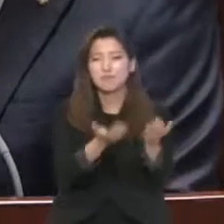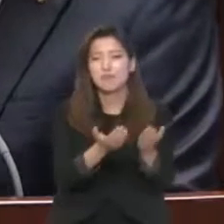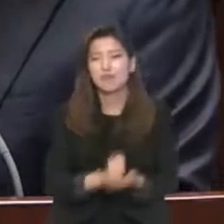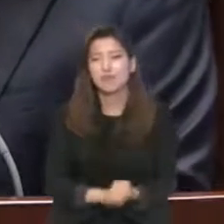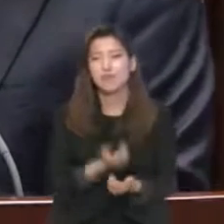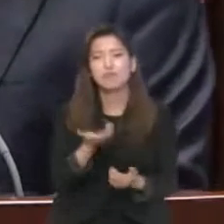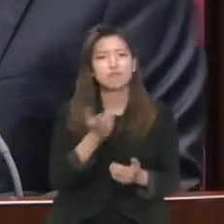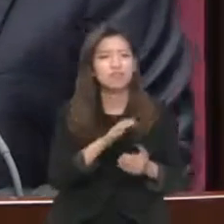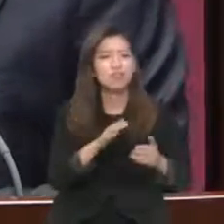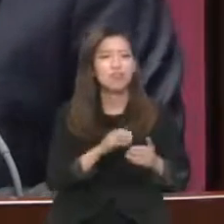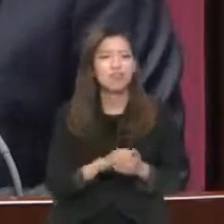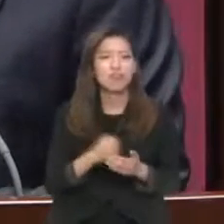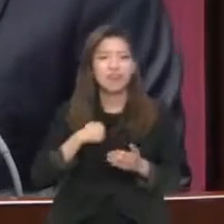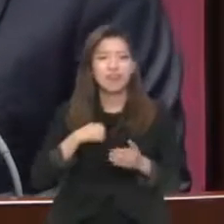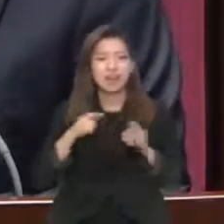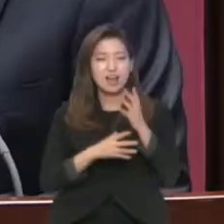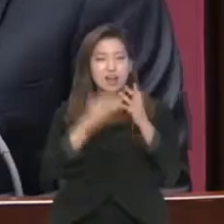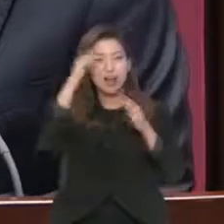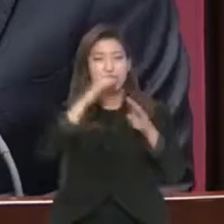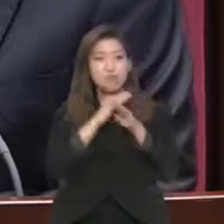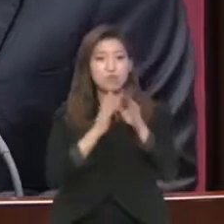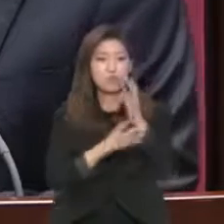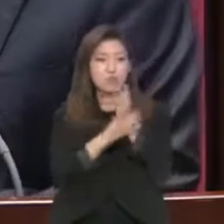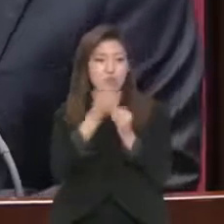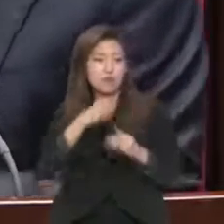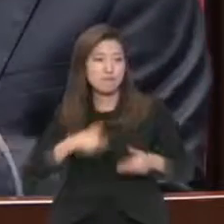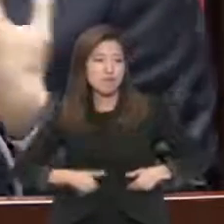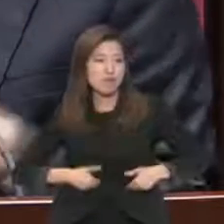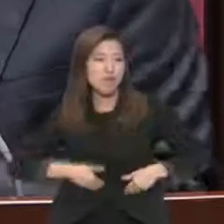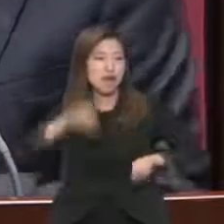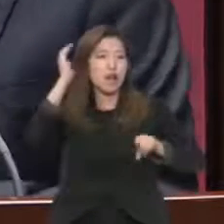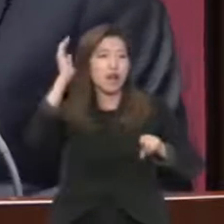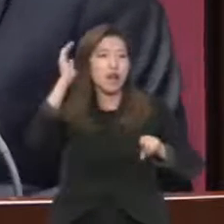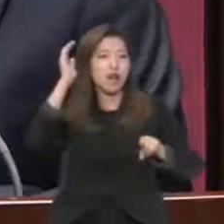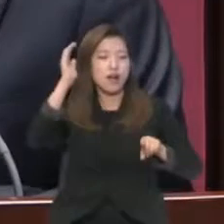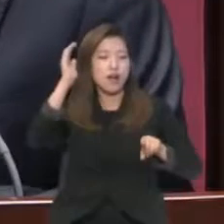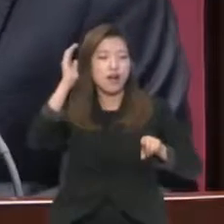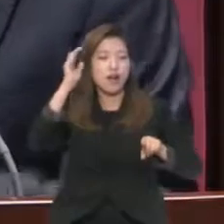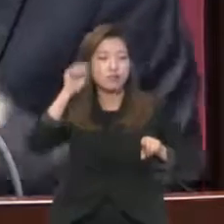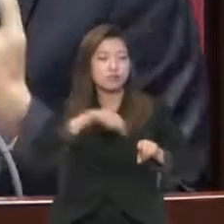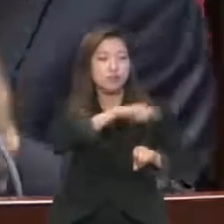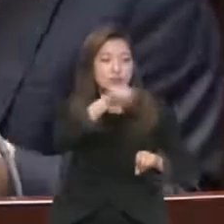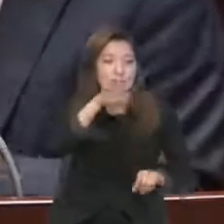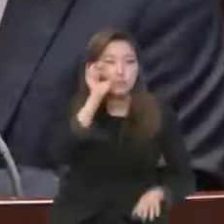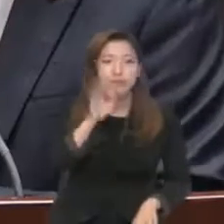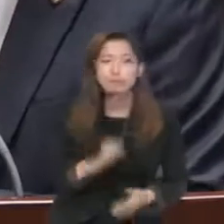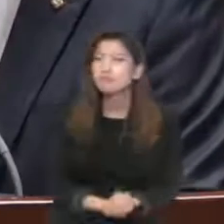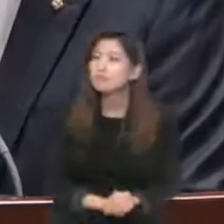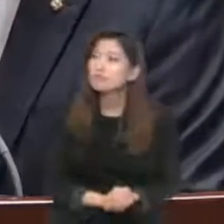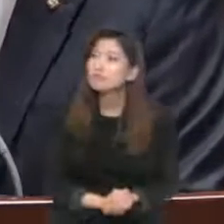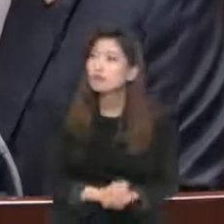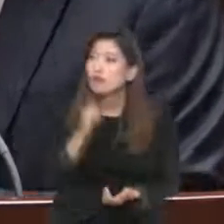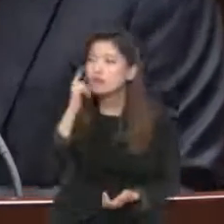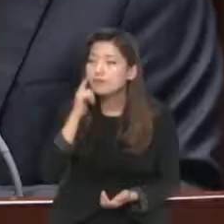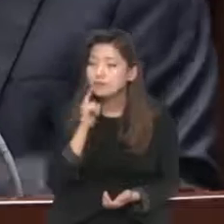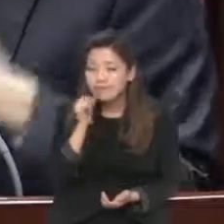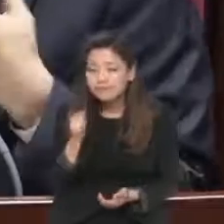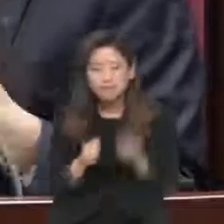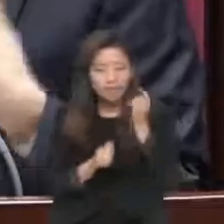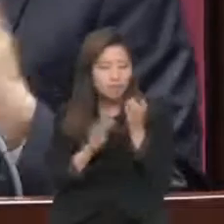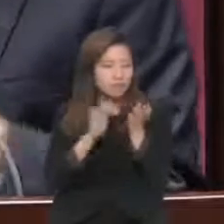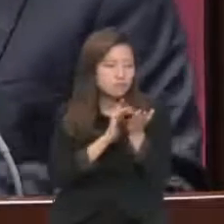얘기를 시작하면 핸드폰을 보거나 줍니다. 설득력이 없어 보이는 거죠. 제가 말을 잘못했을 수도 있지만